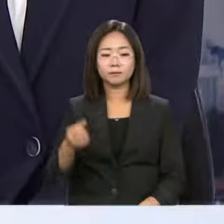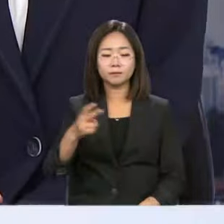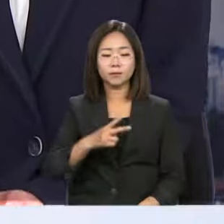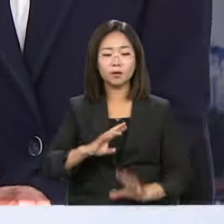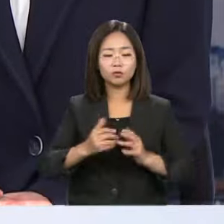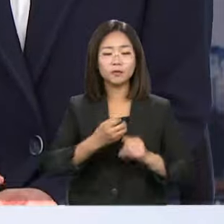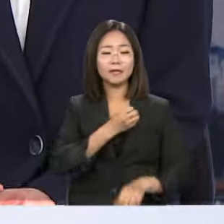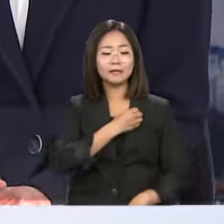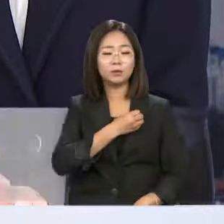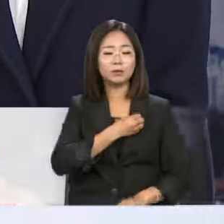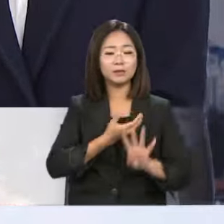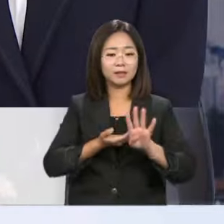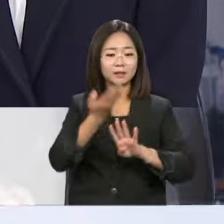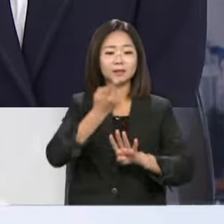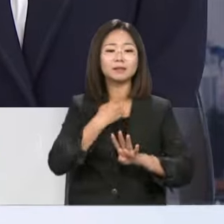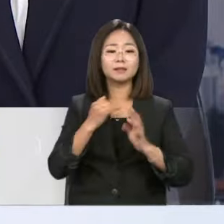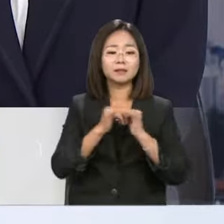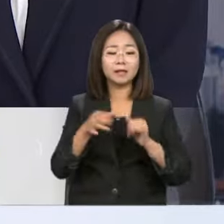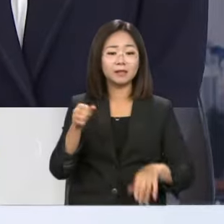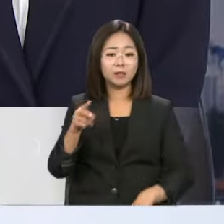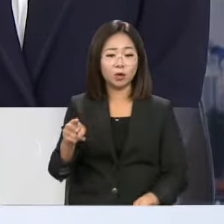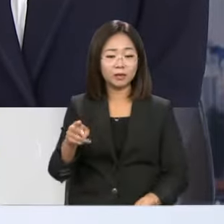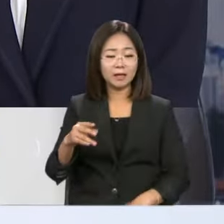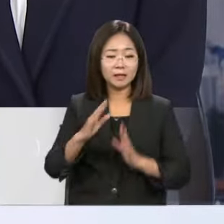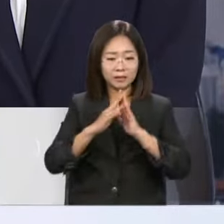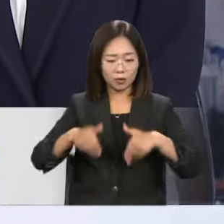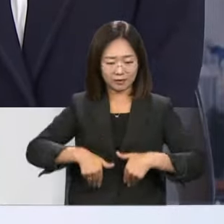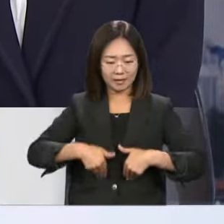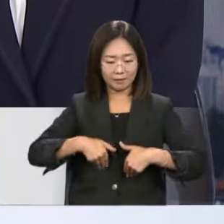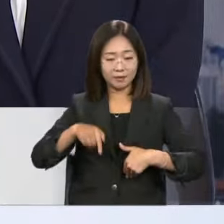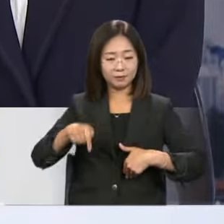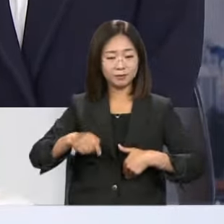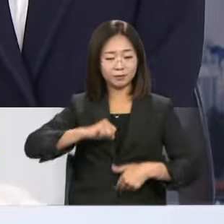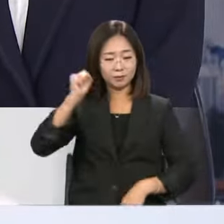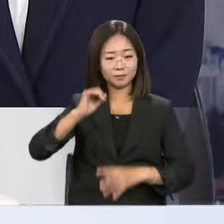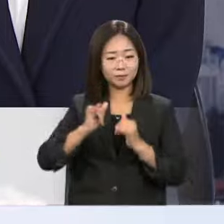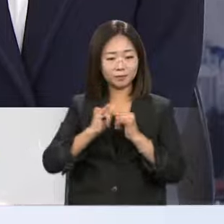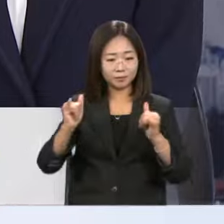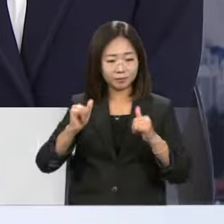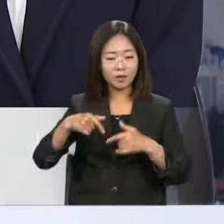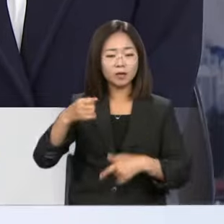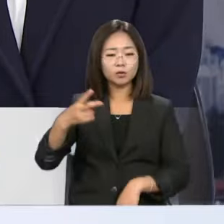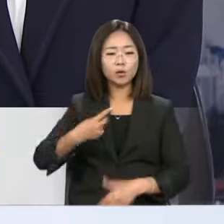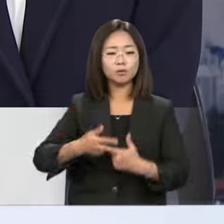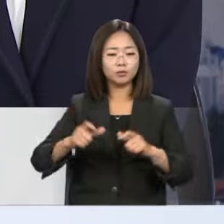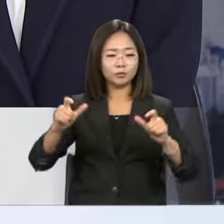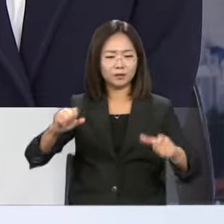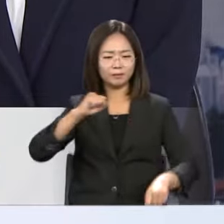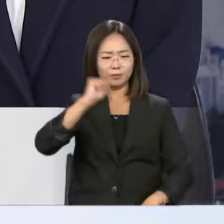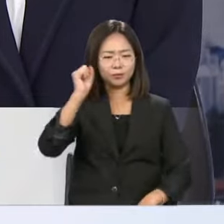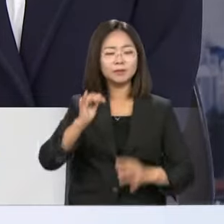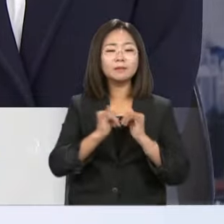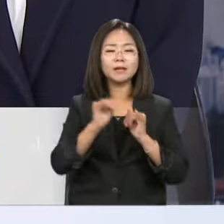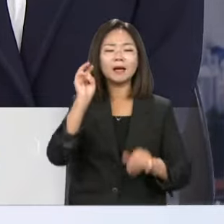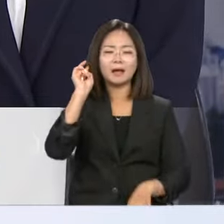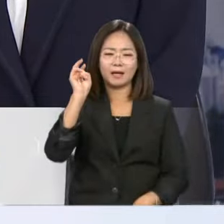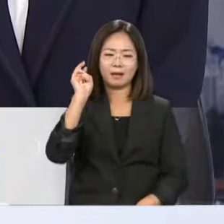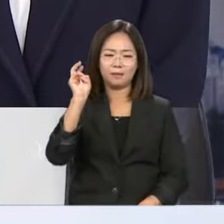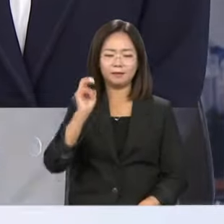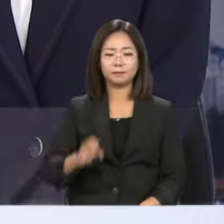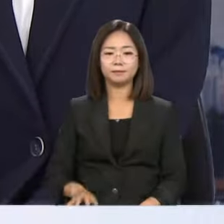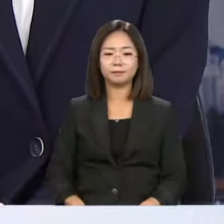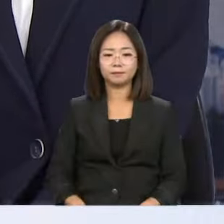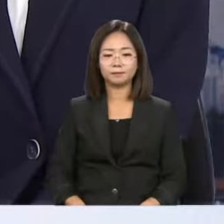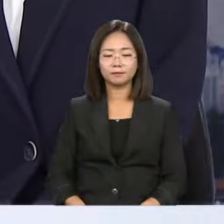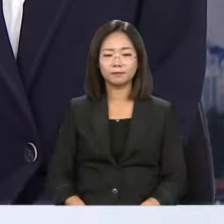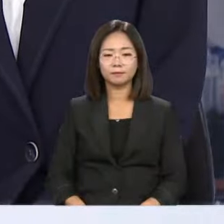사선 이상 중진 산당가 여당의 텃밭인 영남권 당선자인만큼 또다시 영남 지법으로 귀결되는게 아니냐 우려의 목소리도